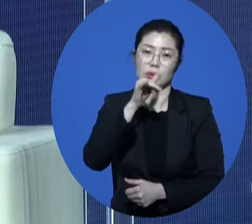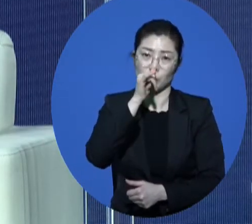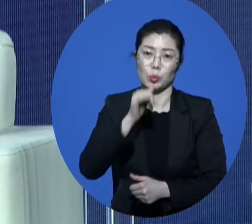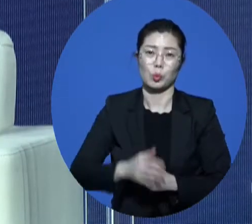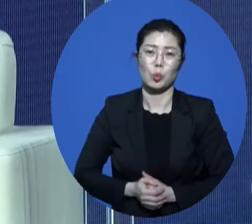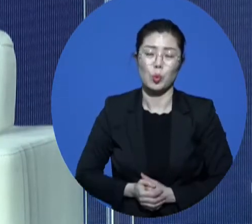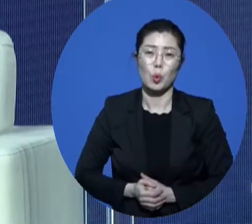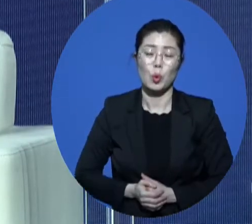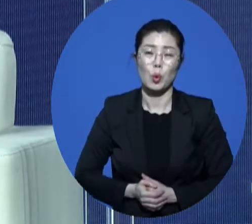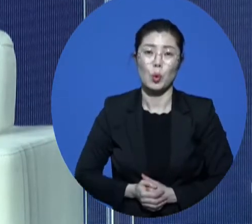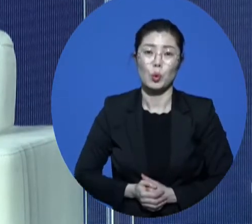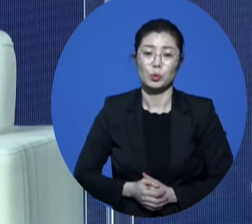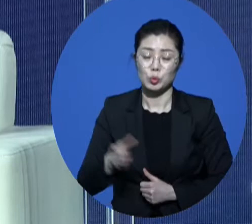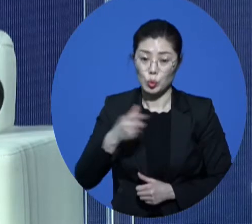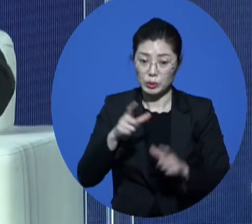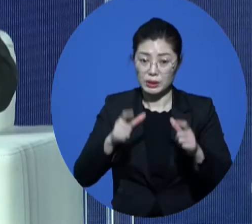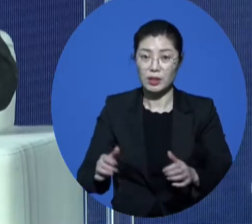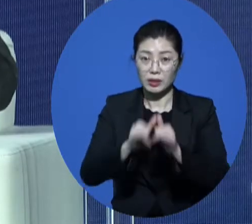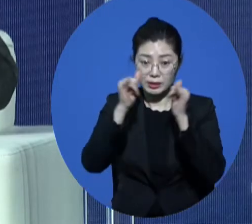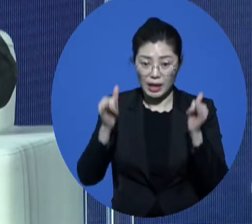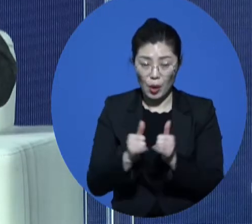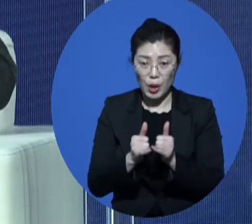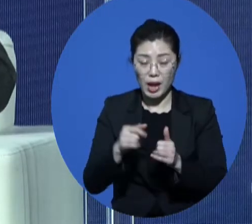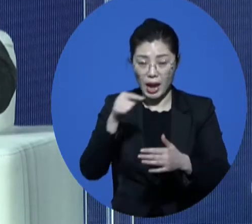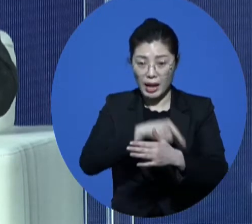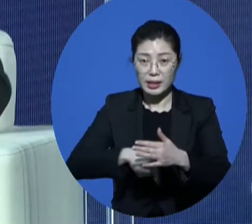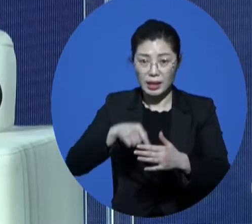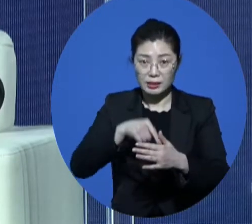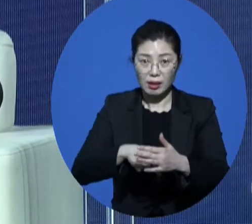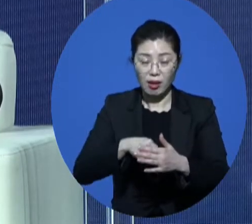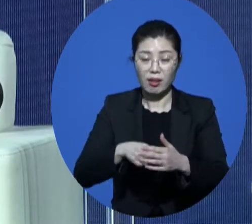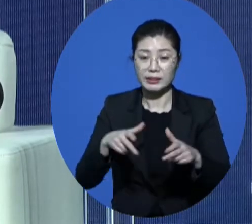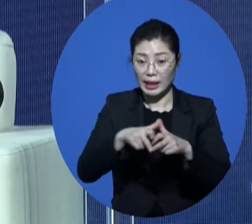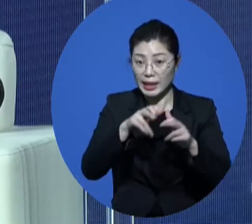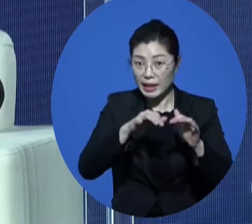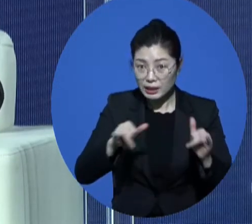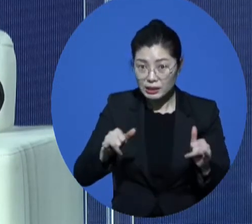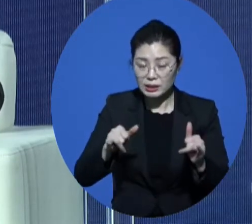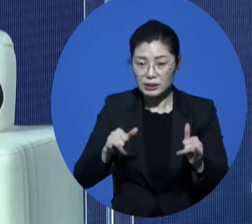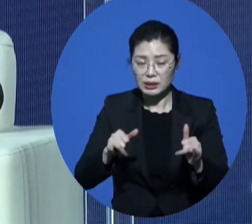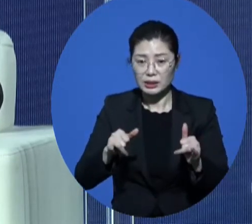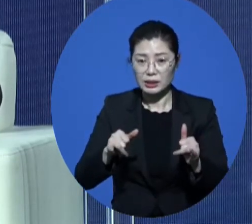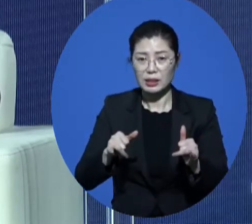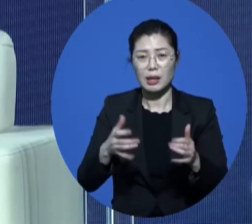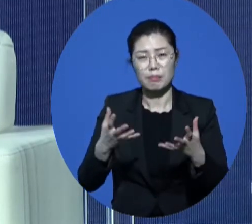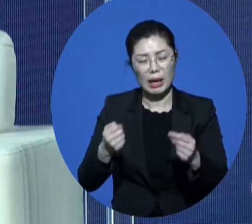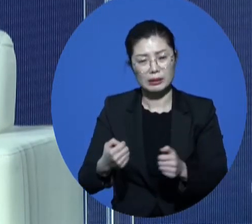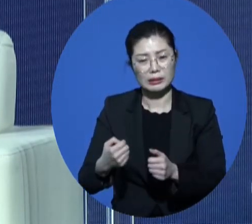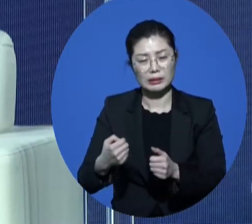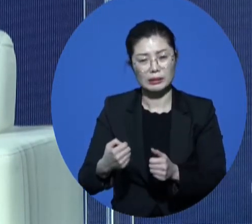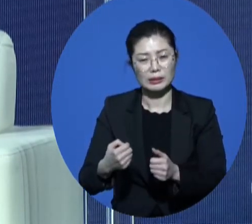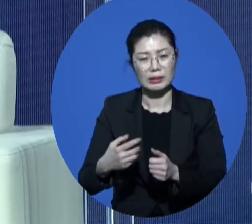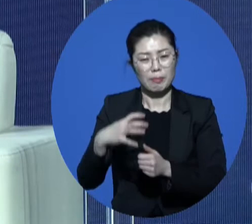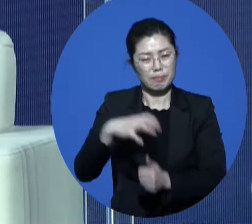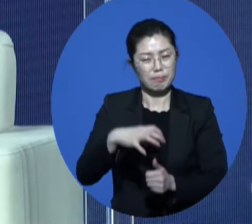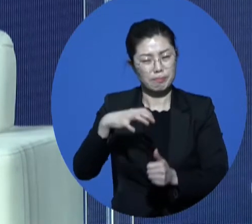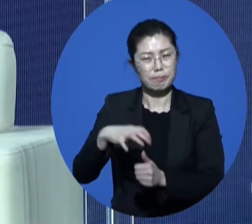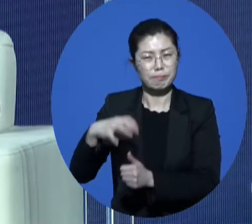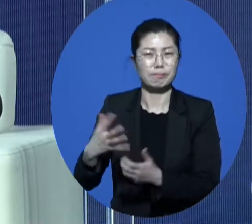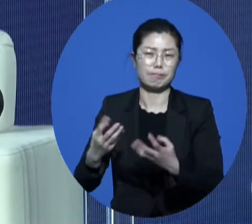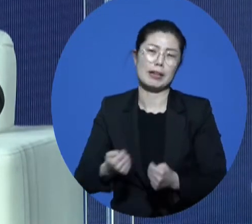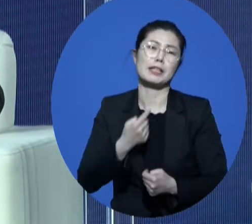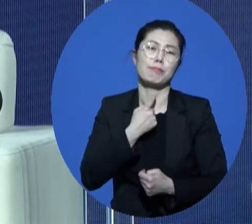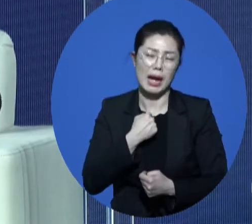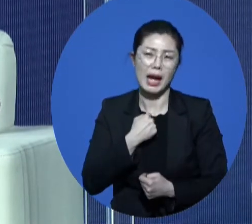사회에서는 비장애인들이 자유롭게 살아가고 있는데 시설에 살아가고 있는 장애인들은 많은 통제를 받았다라는 말씀을